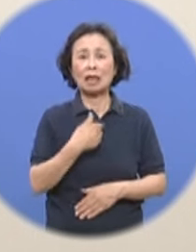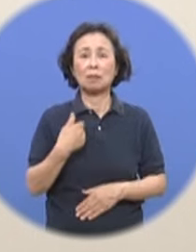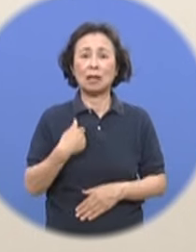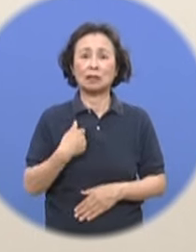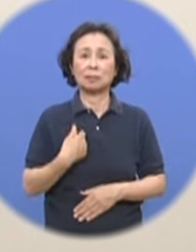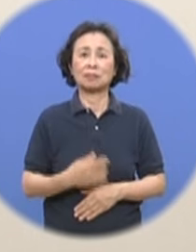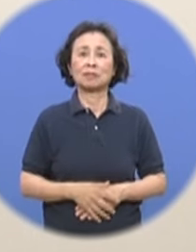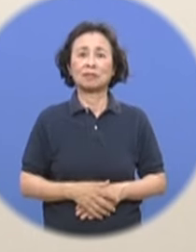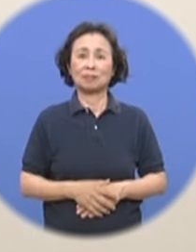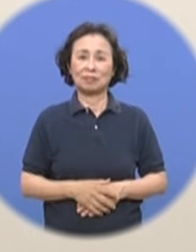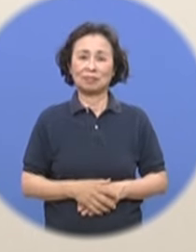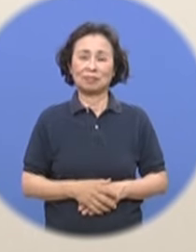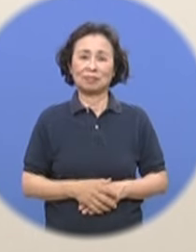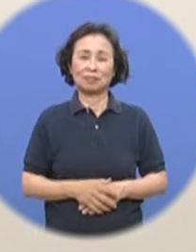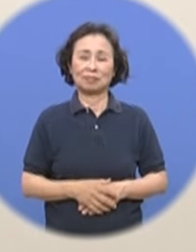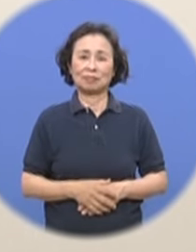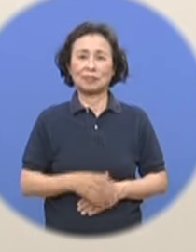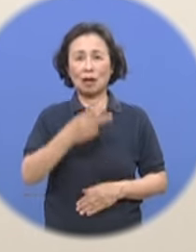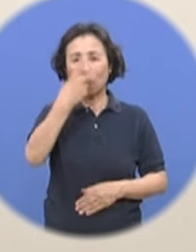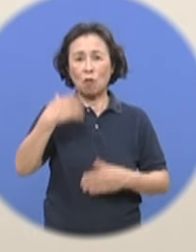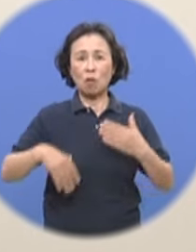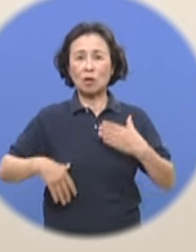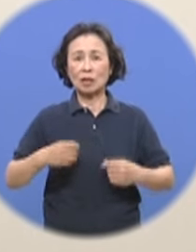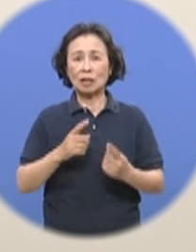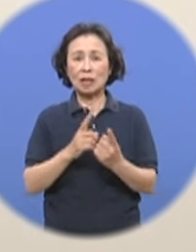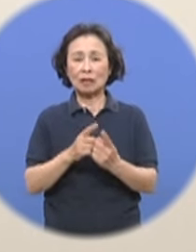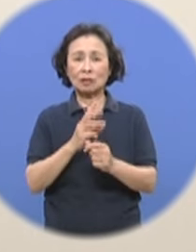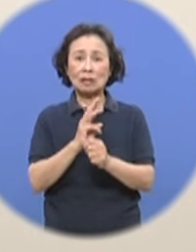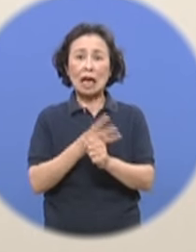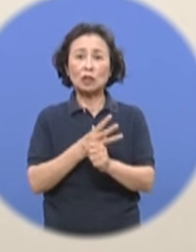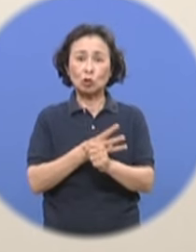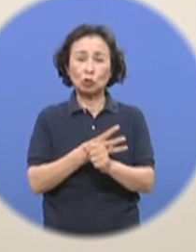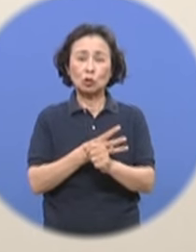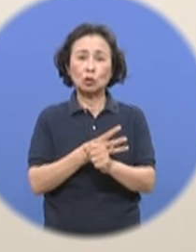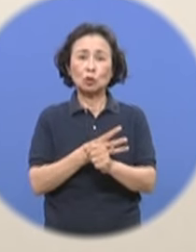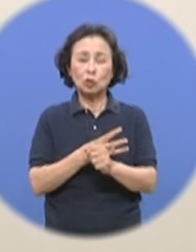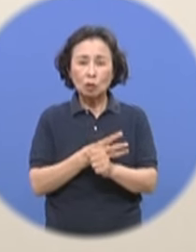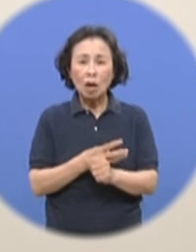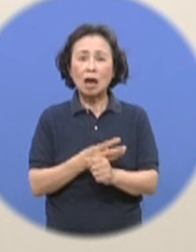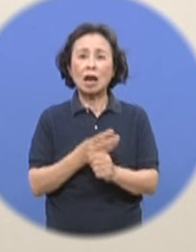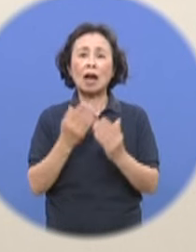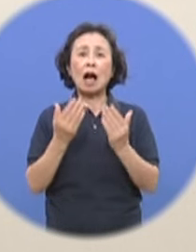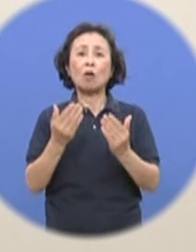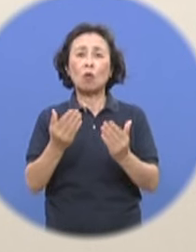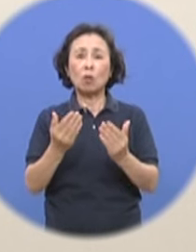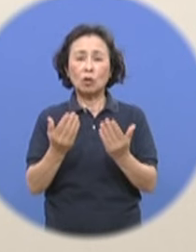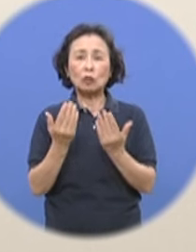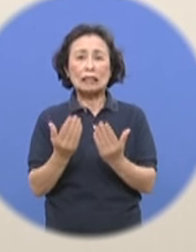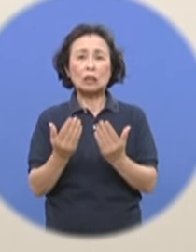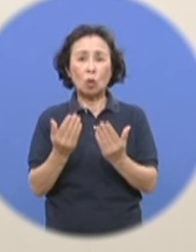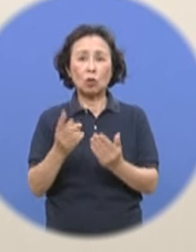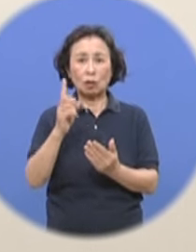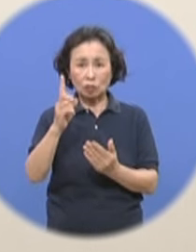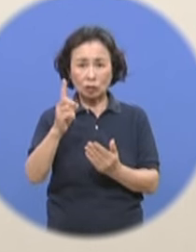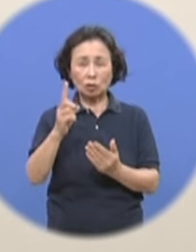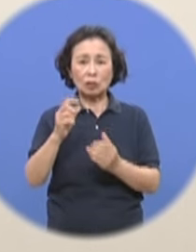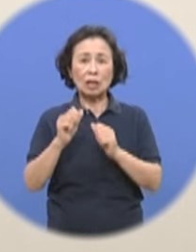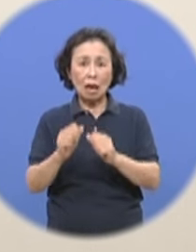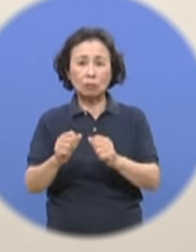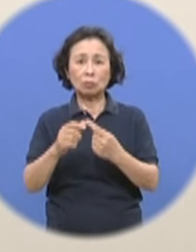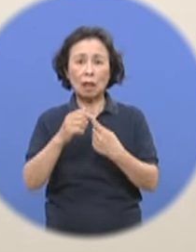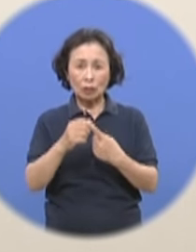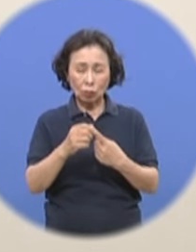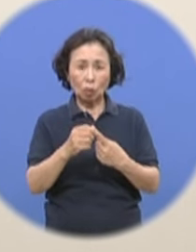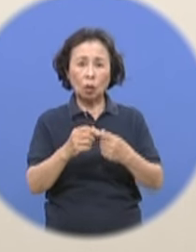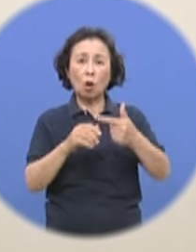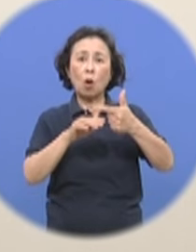。高校生向けの研修は高校が授業の一環として実施する場合と、放課後や土